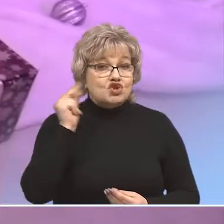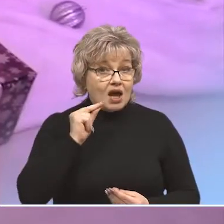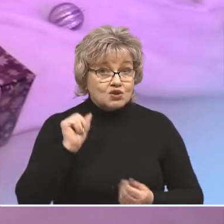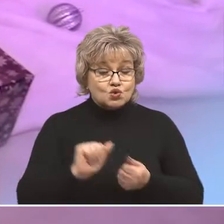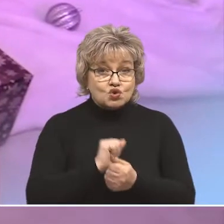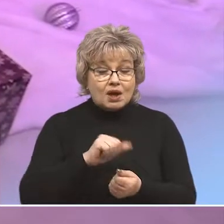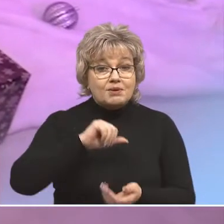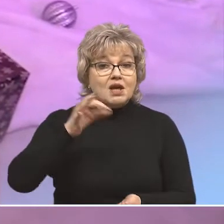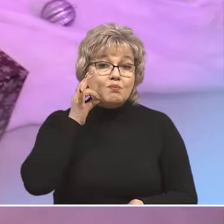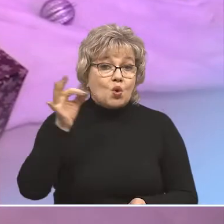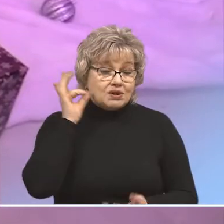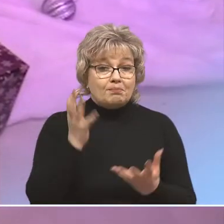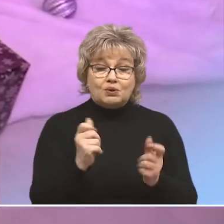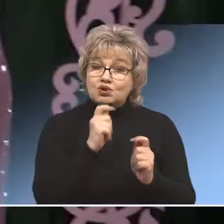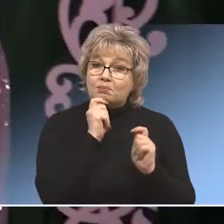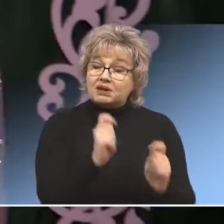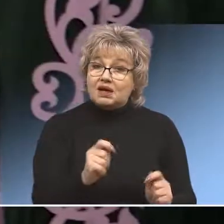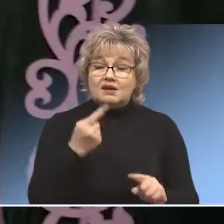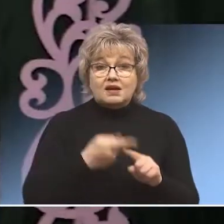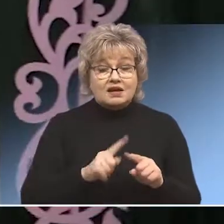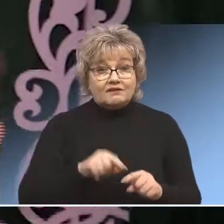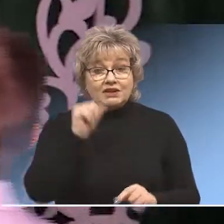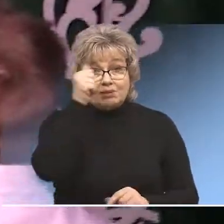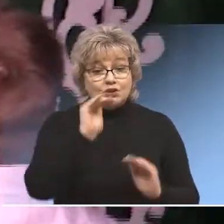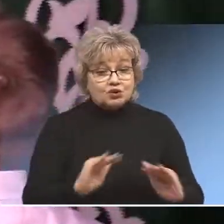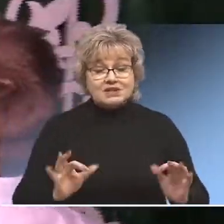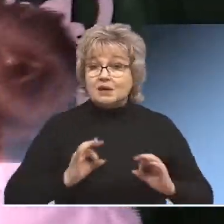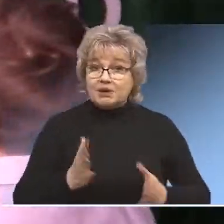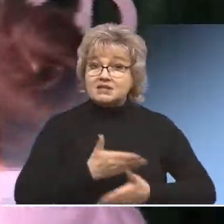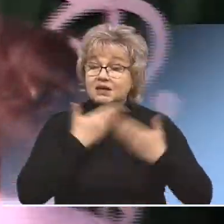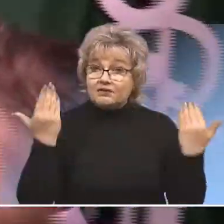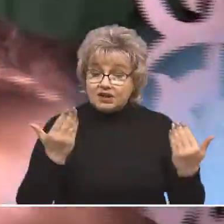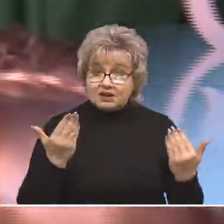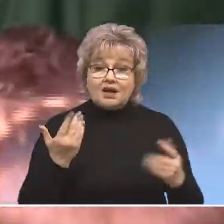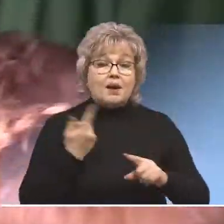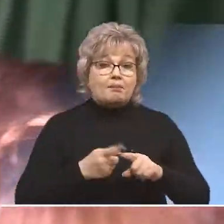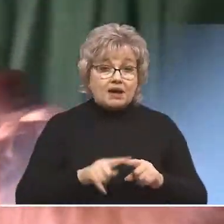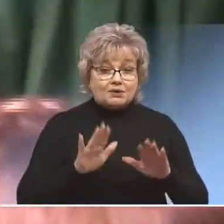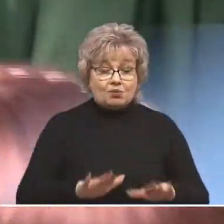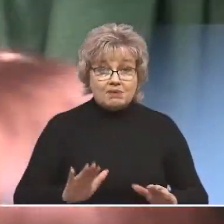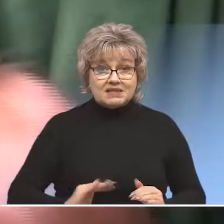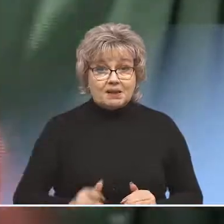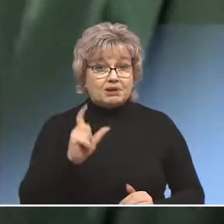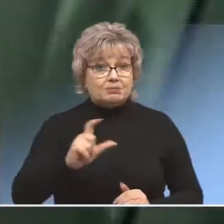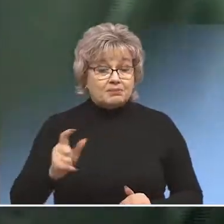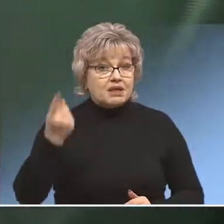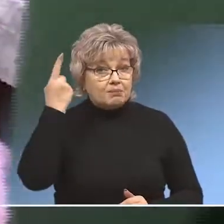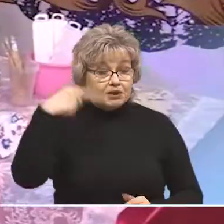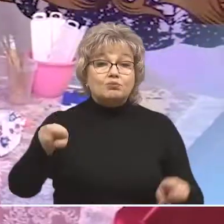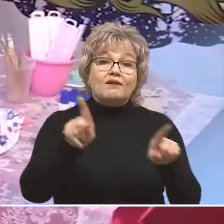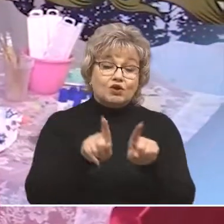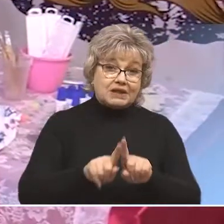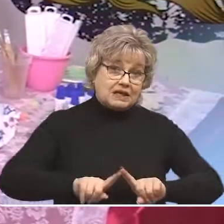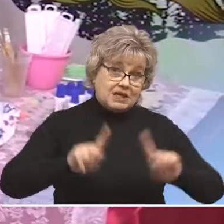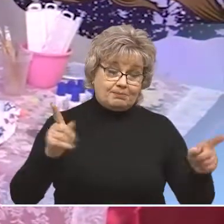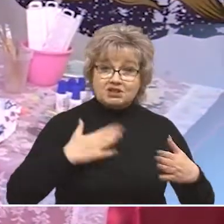и с медом и получат от него подарок. В этом году детских праздников нет, и утренников тоже. Поэтому местные предприниматели придумали